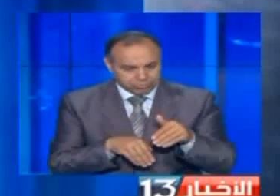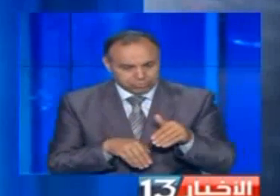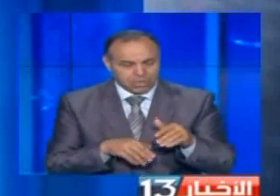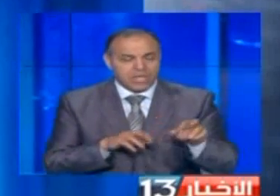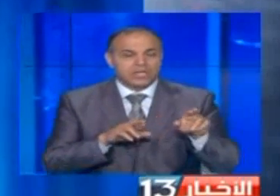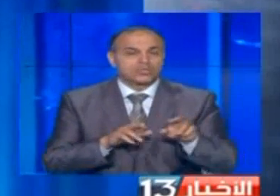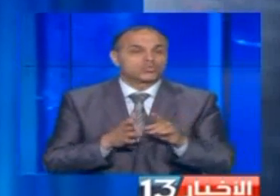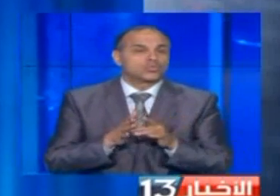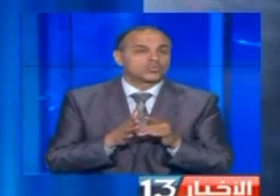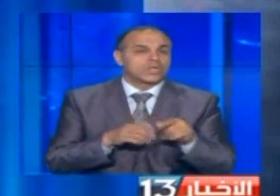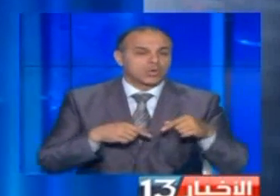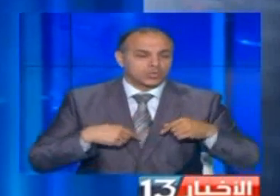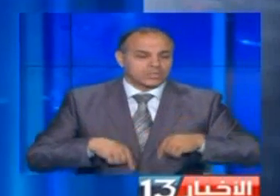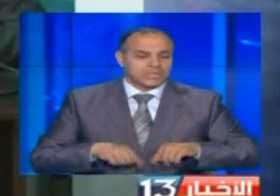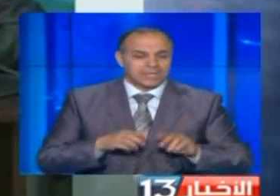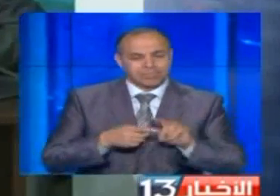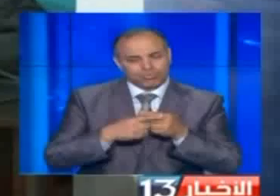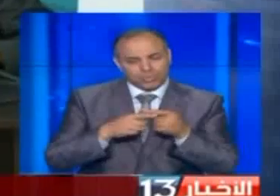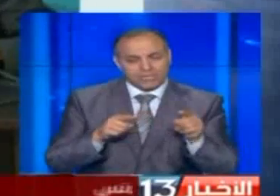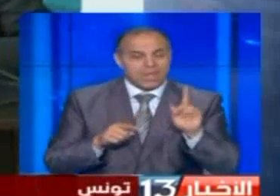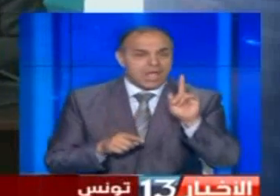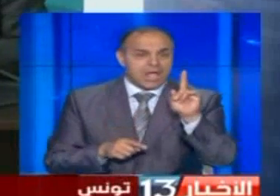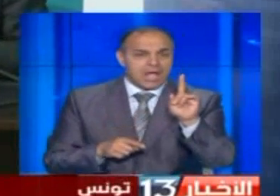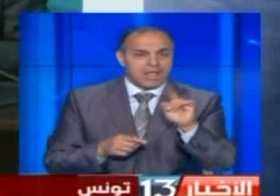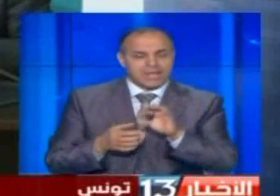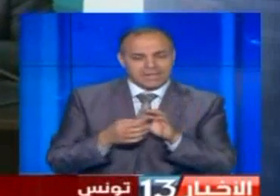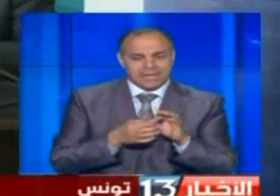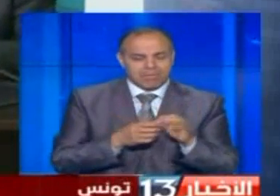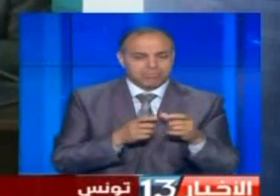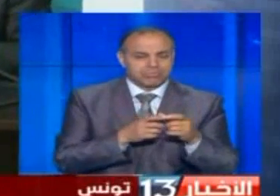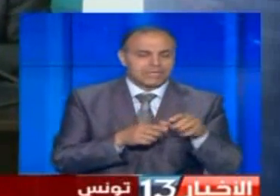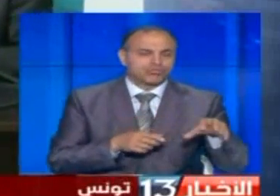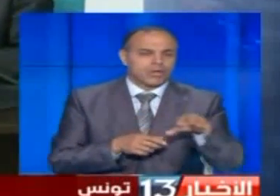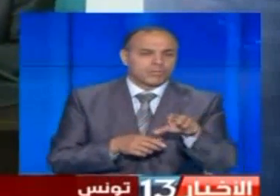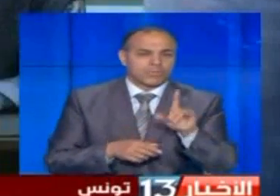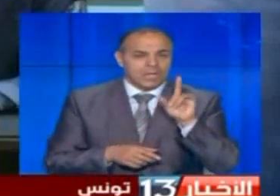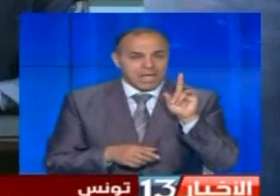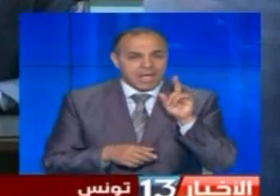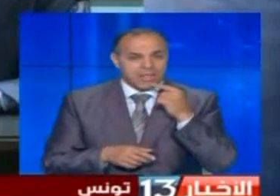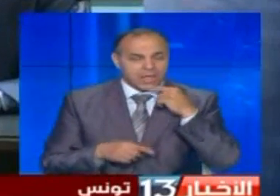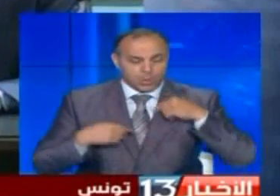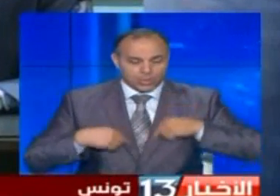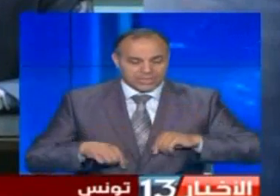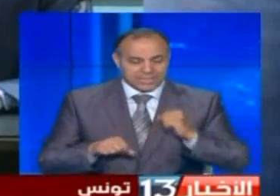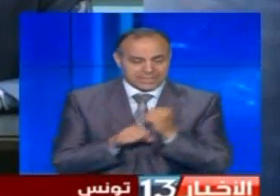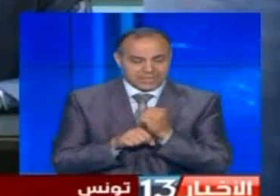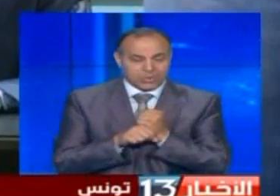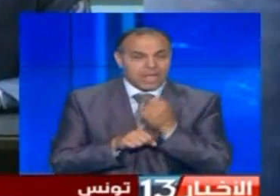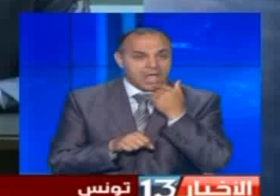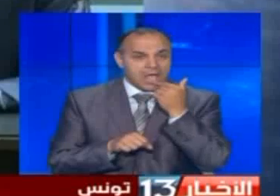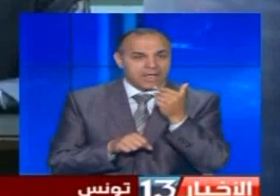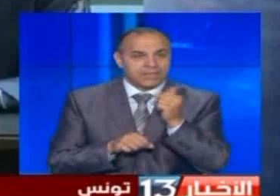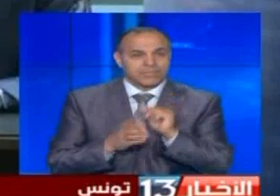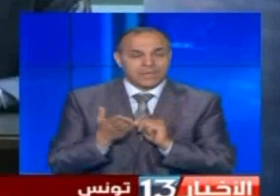والراجعة بالنظر إلى وزارات مختلفة ومنشآت وهياكل جهوية. وحسب وزير التكوين المهني والتشغيل